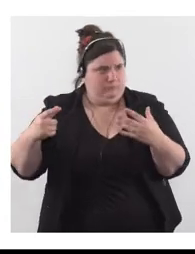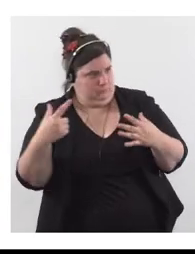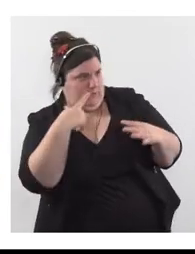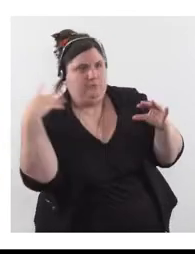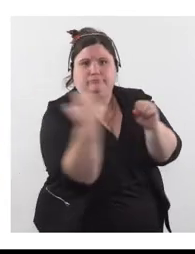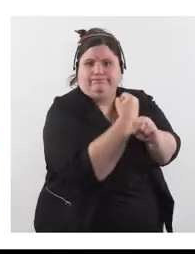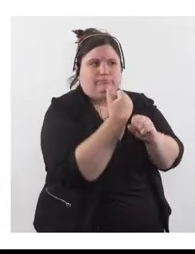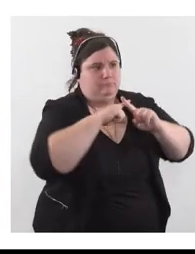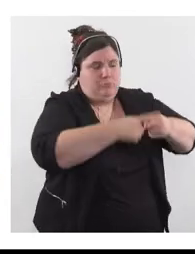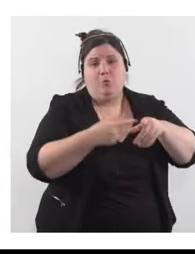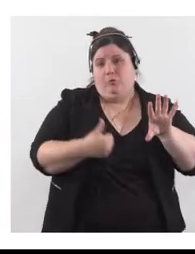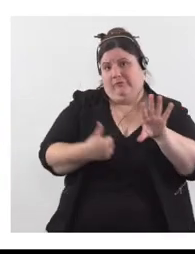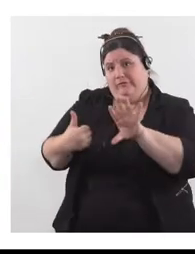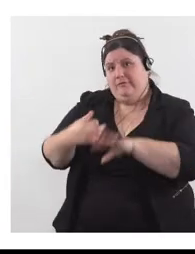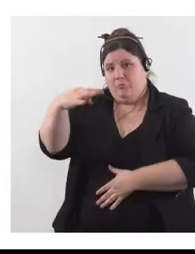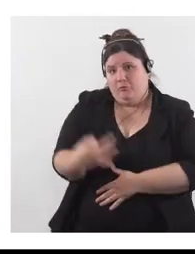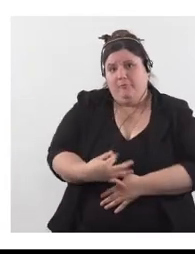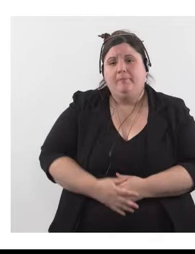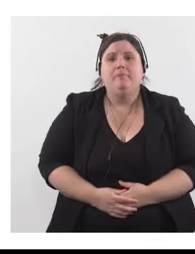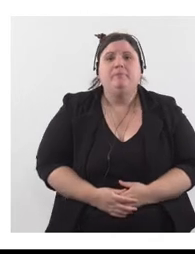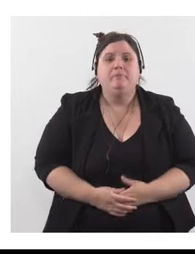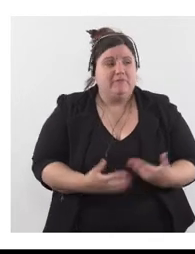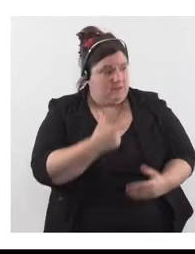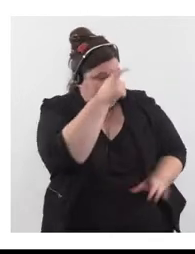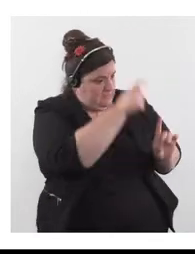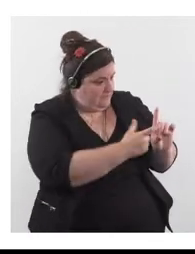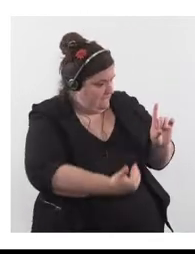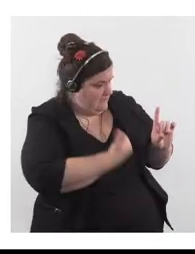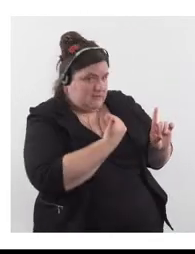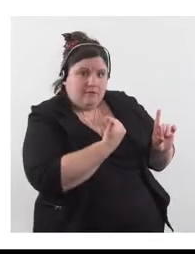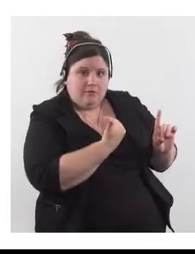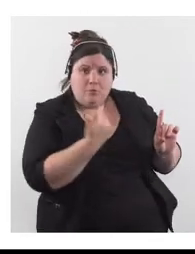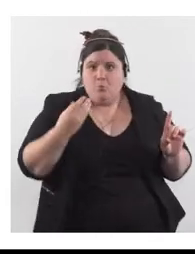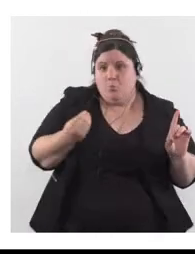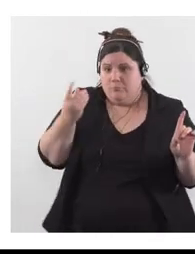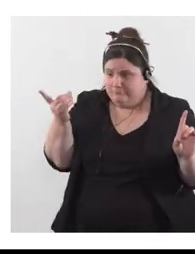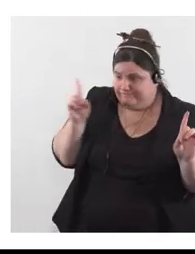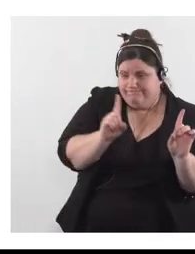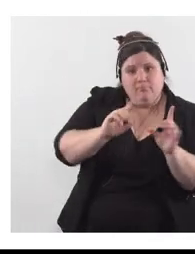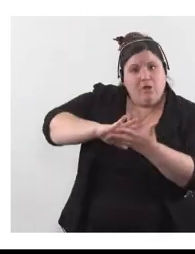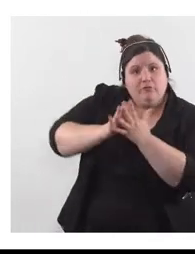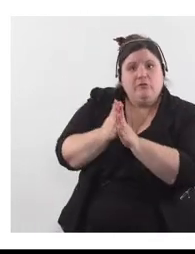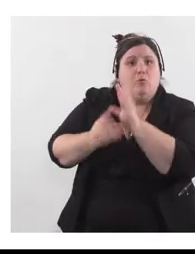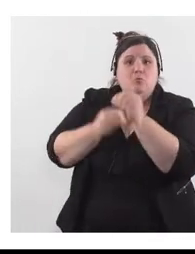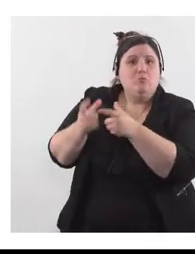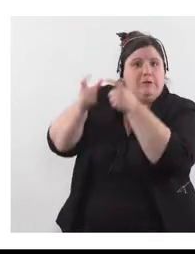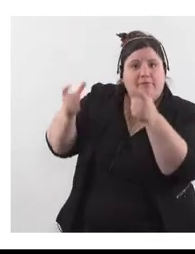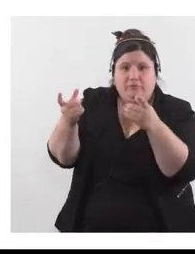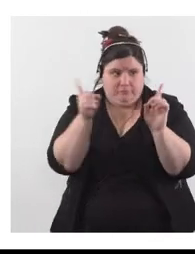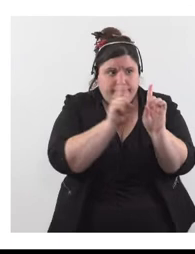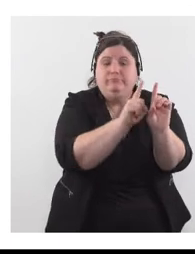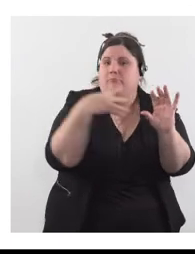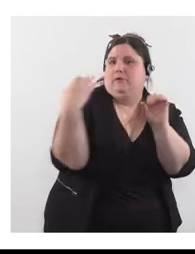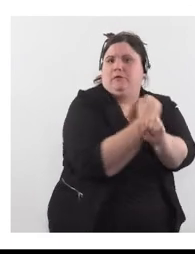satisfaction lorsque UNIA ou l'Institut est à la cause dans les dossiers. Je le dis aussi, et ça, c'est peut-être